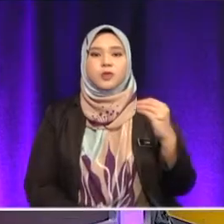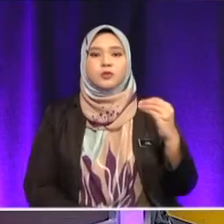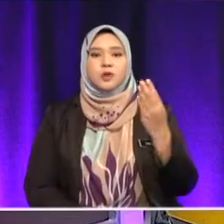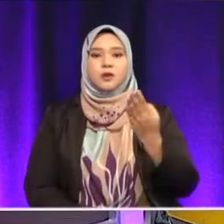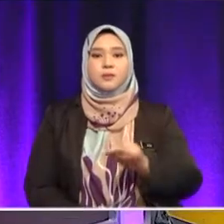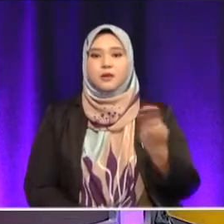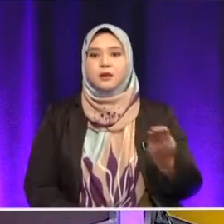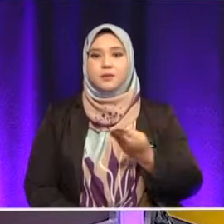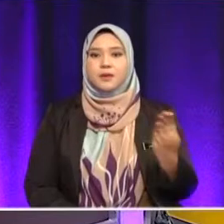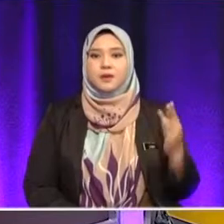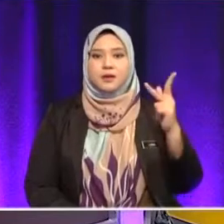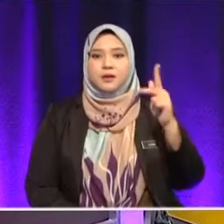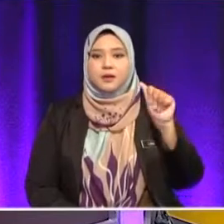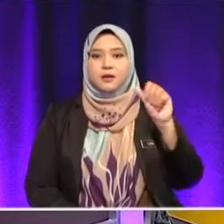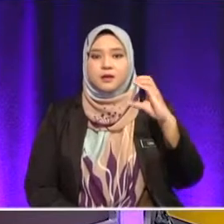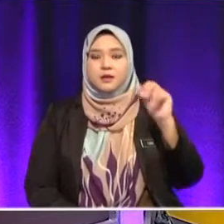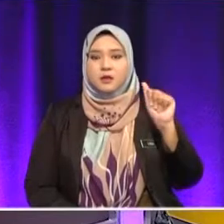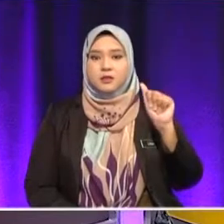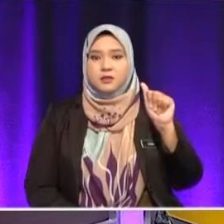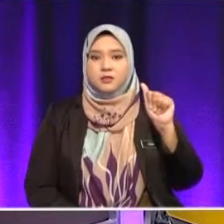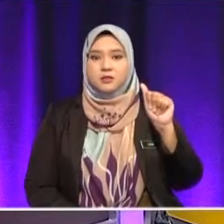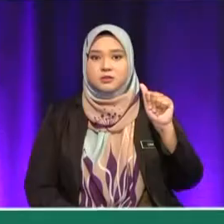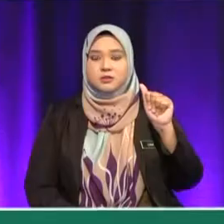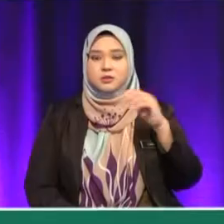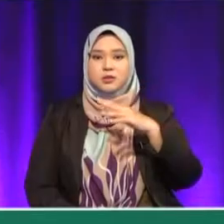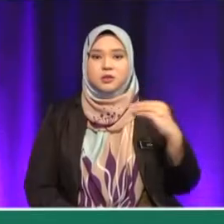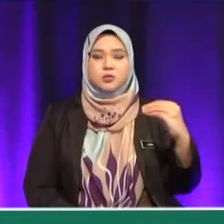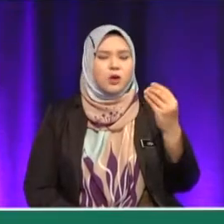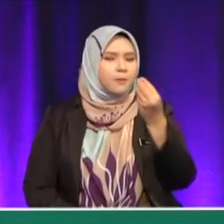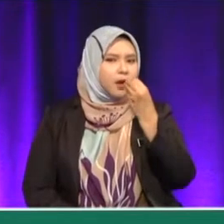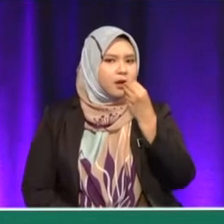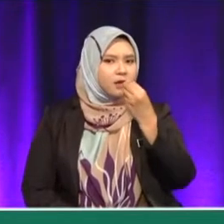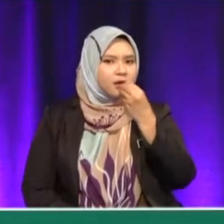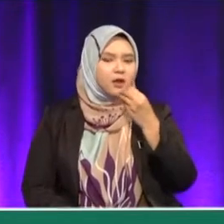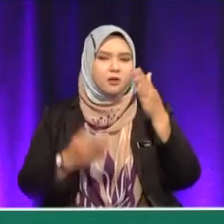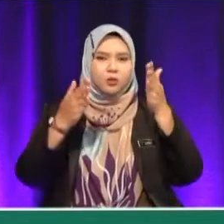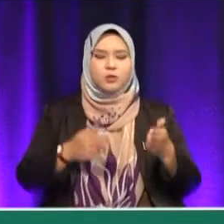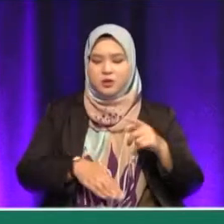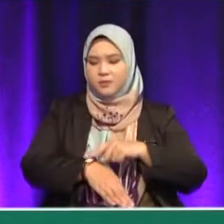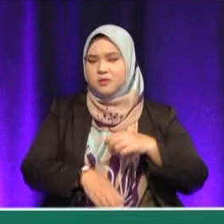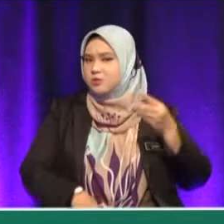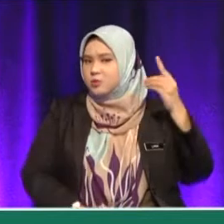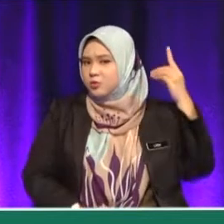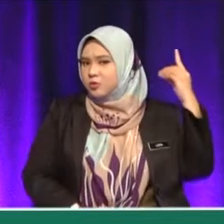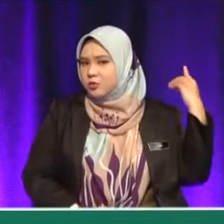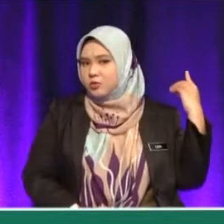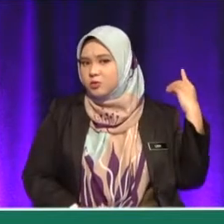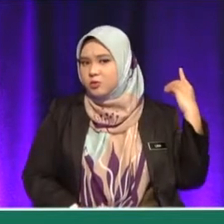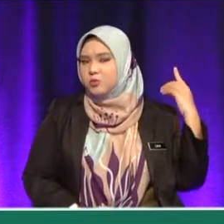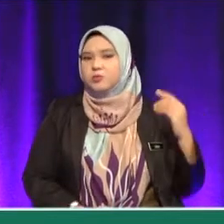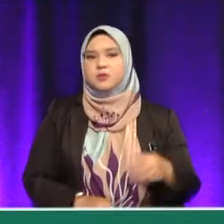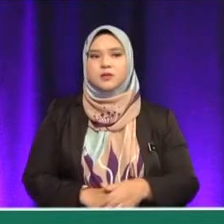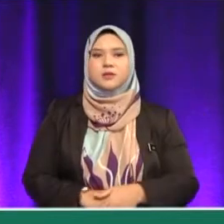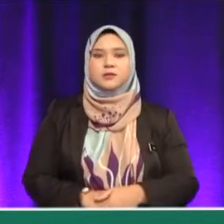ya di gua Kajang ini dulu menjadi kawasan pengebumiannya membabikan manusia zaman